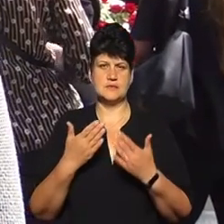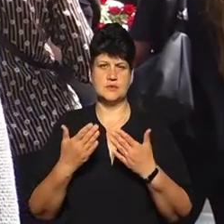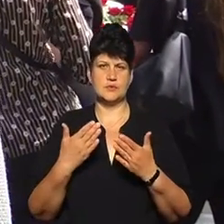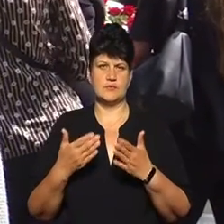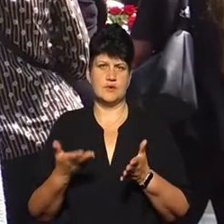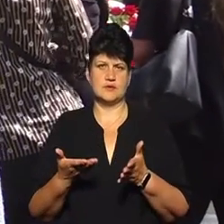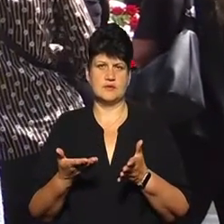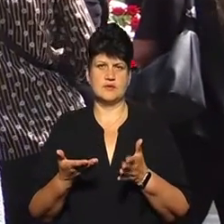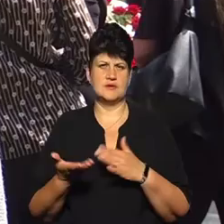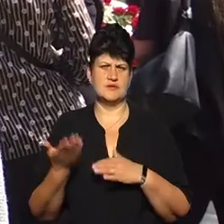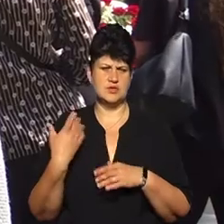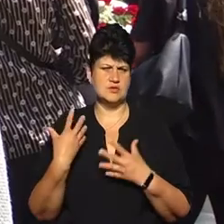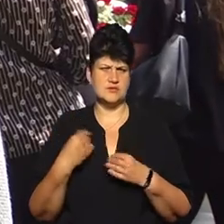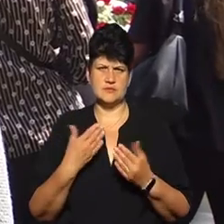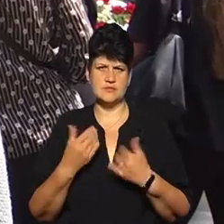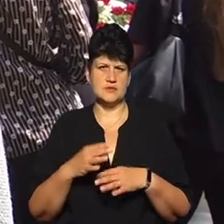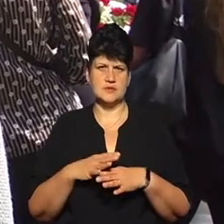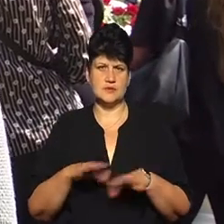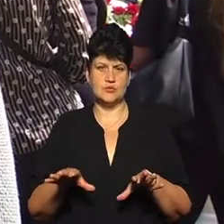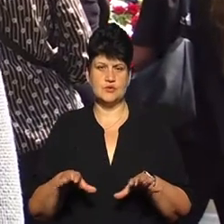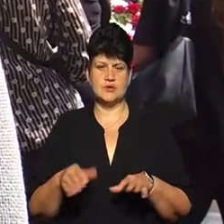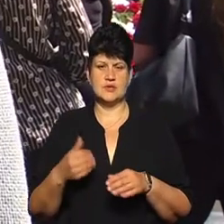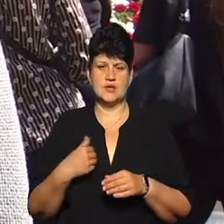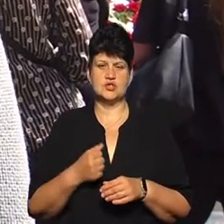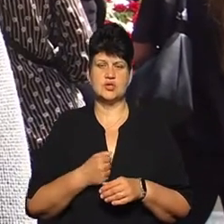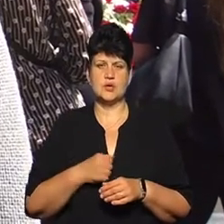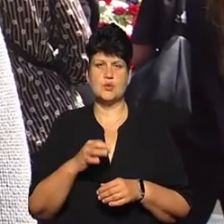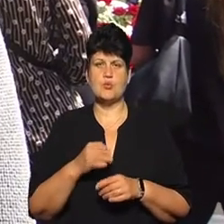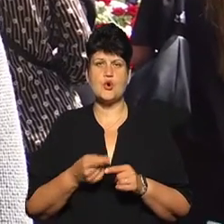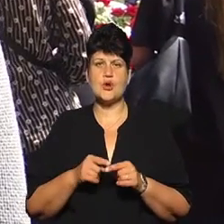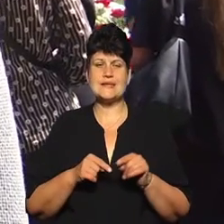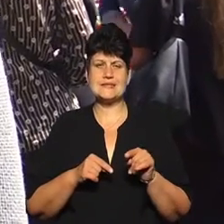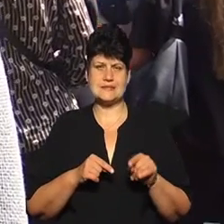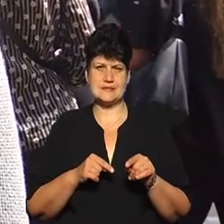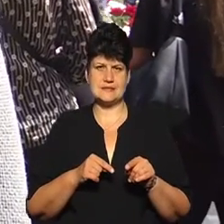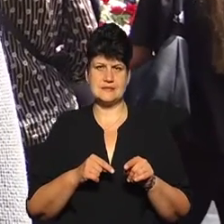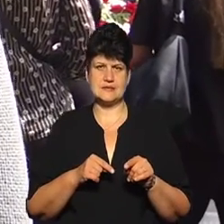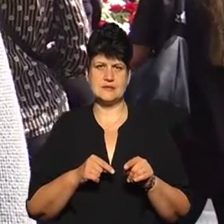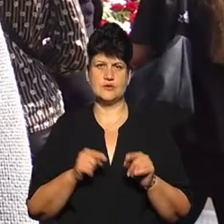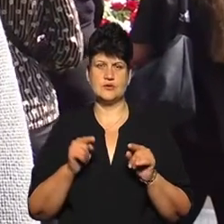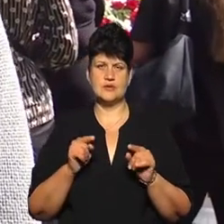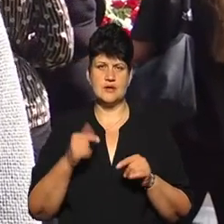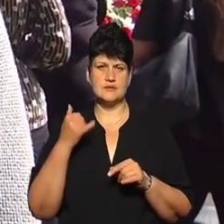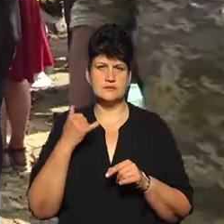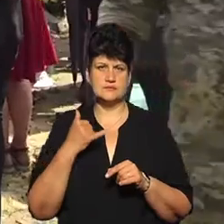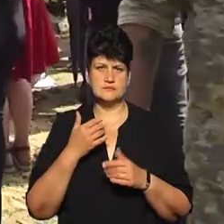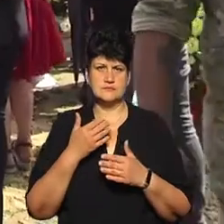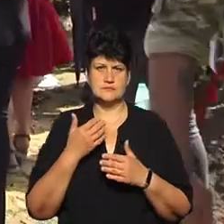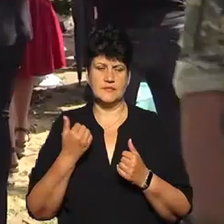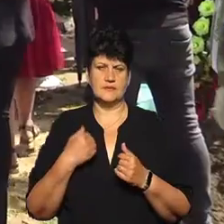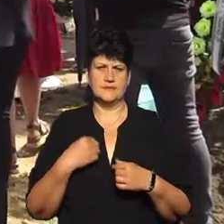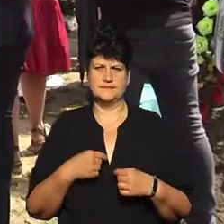не спілкувалися вже. Я дуже жалію про це. Вони до мене для трубки, і вона зараз дуже картає. Ну,